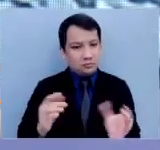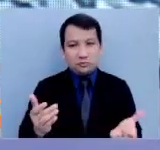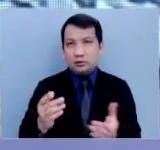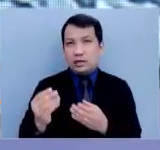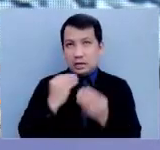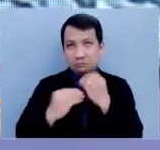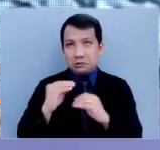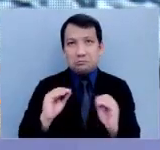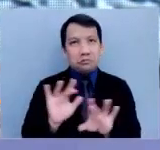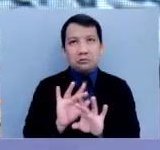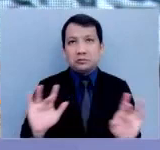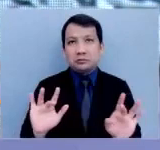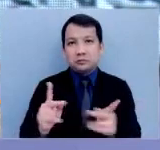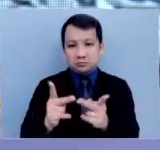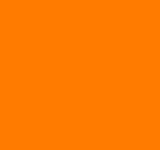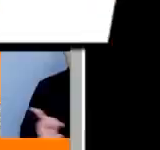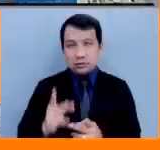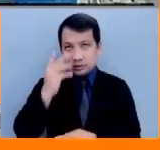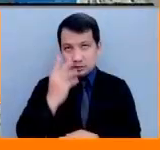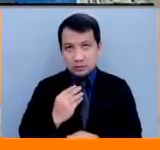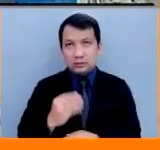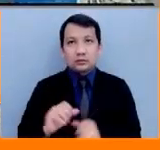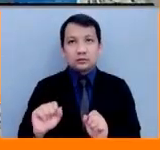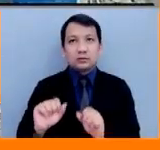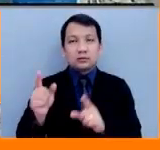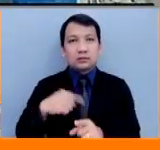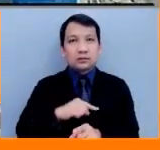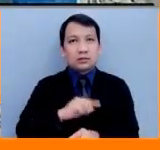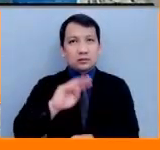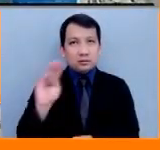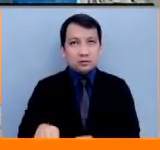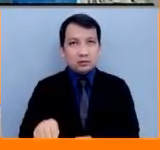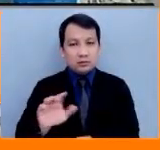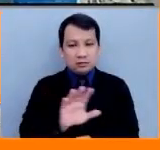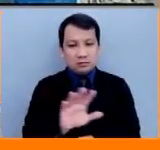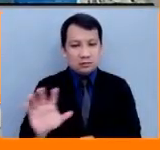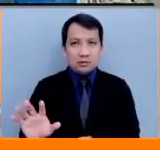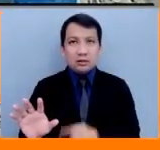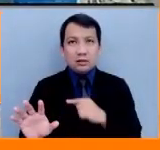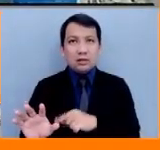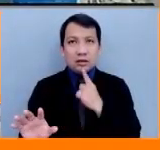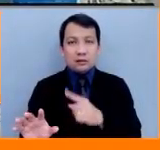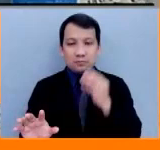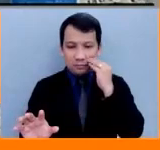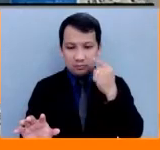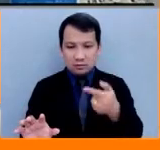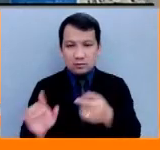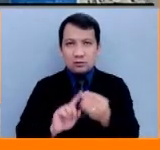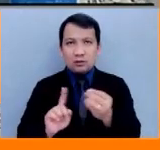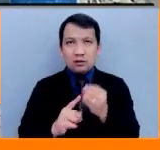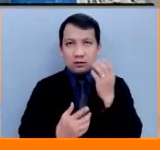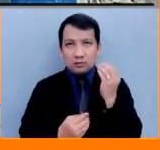makain at wala na ring espasyong matulugan. Live mula sa Maynila, nasa frontline ng balitang yan, si Mon Walves. Mon, kamusta na